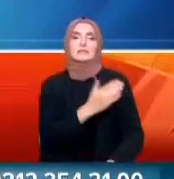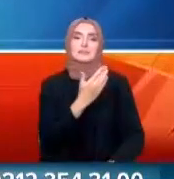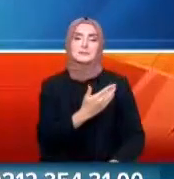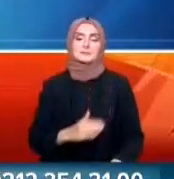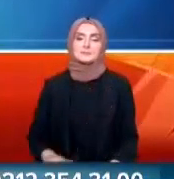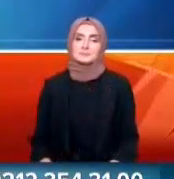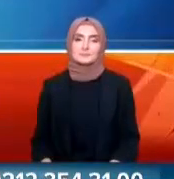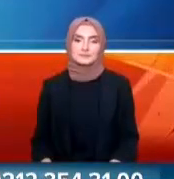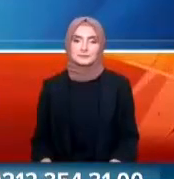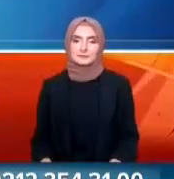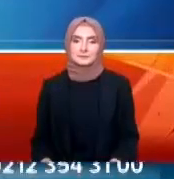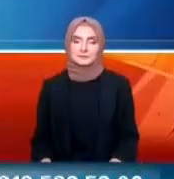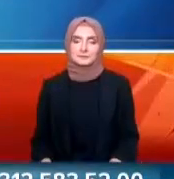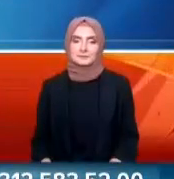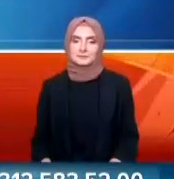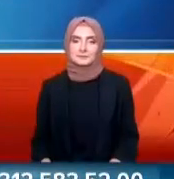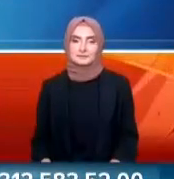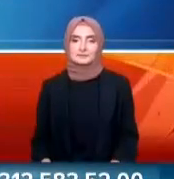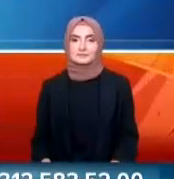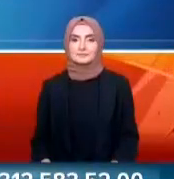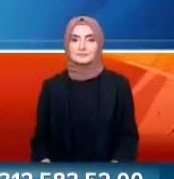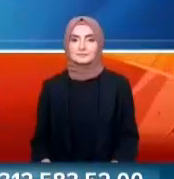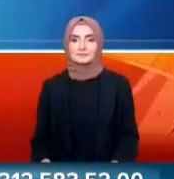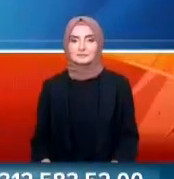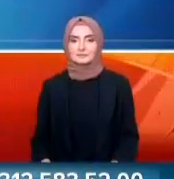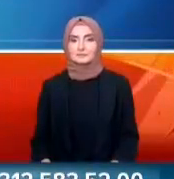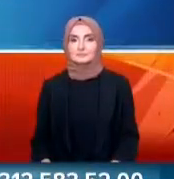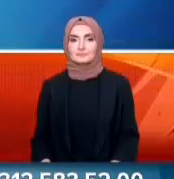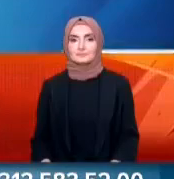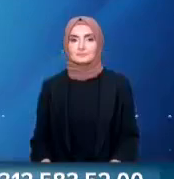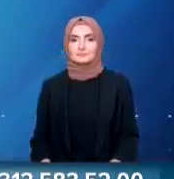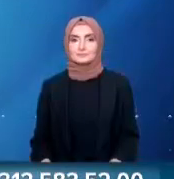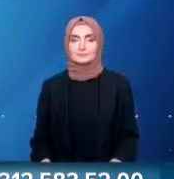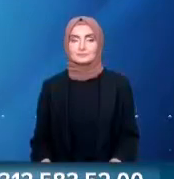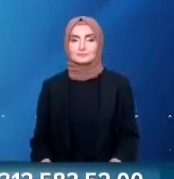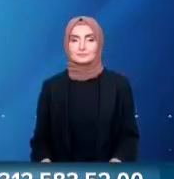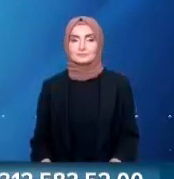birbirine temas etti. Saniye ya. Ben çok herkes birbirine temas etti kardeşim. Hemşerim, bir şey bu maske mi sen...